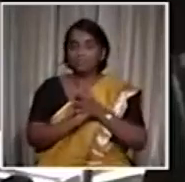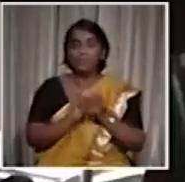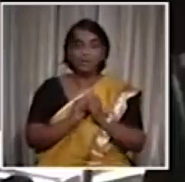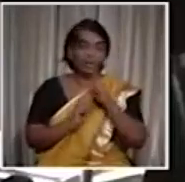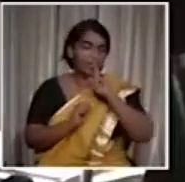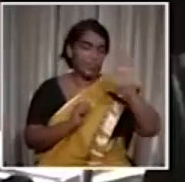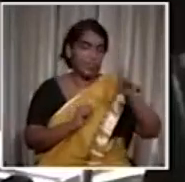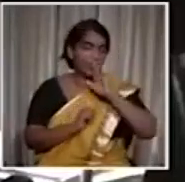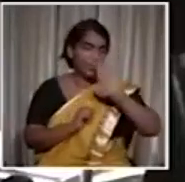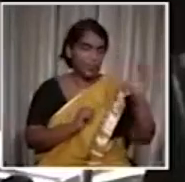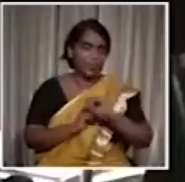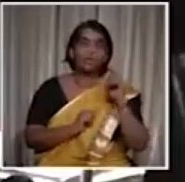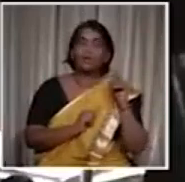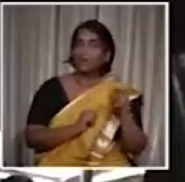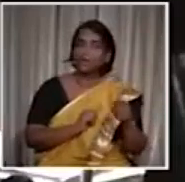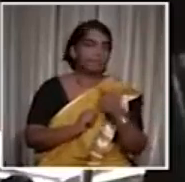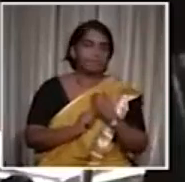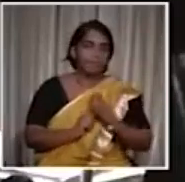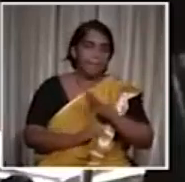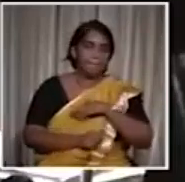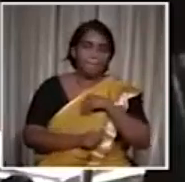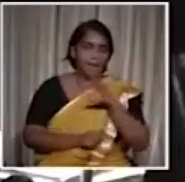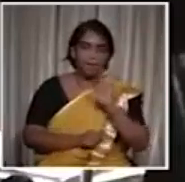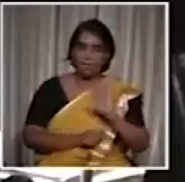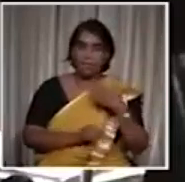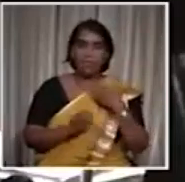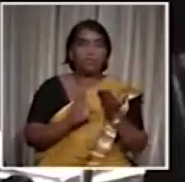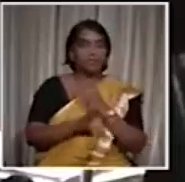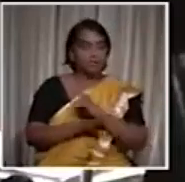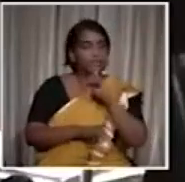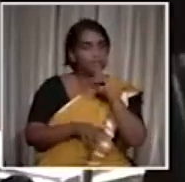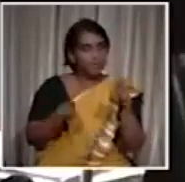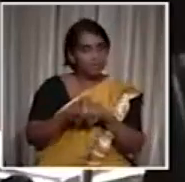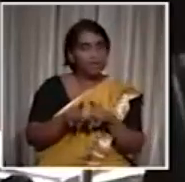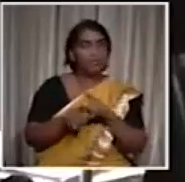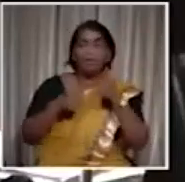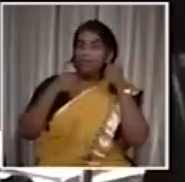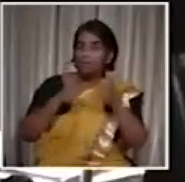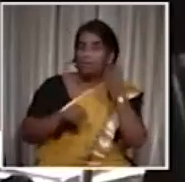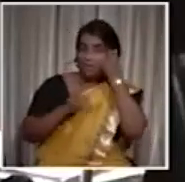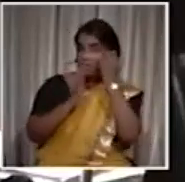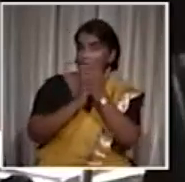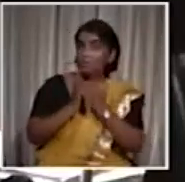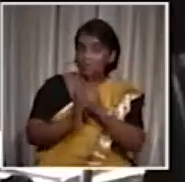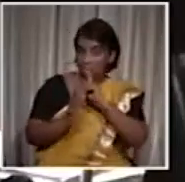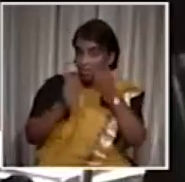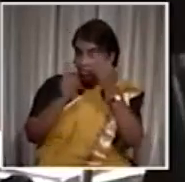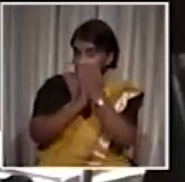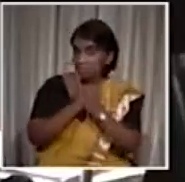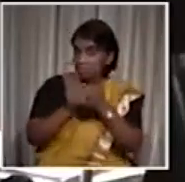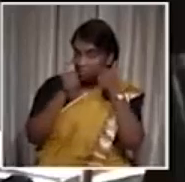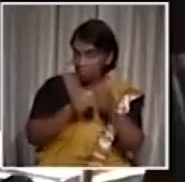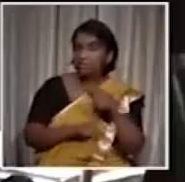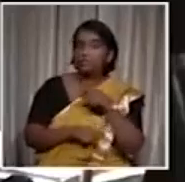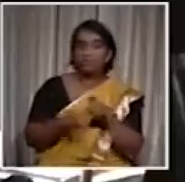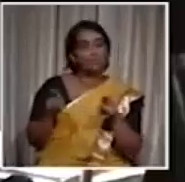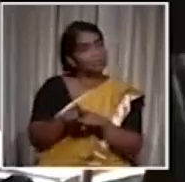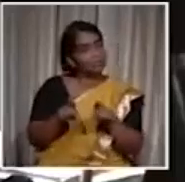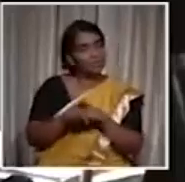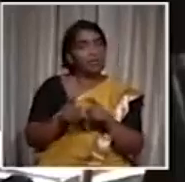apri karna aradani api ika tekanga ne, ma kaling kiwar paradima saadani yojana widiri patkarnamanam, e saadani yojana